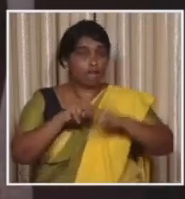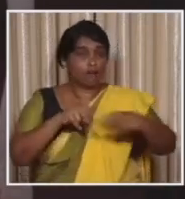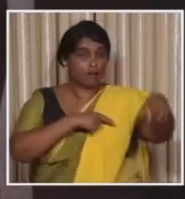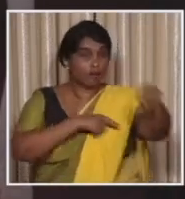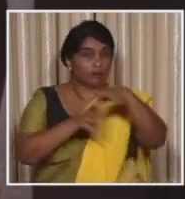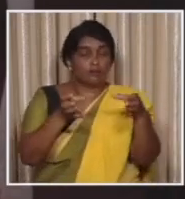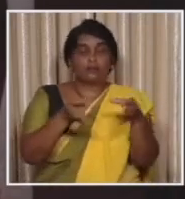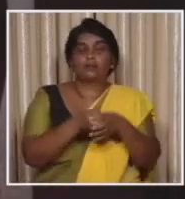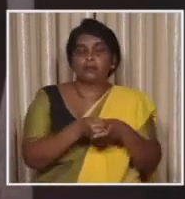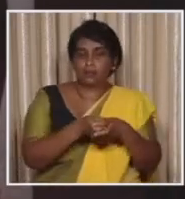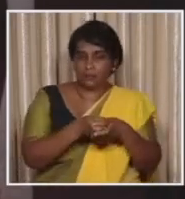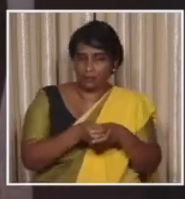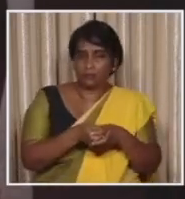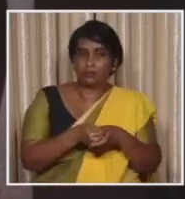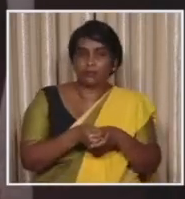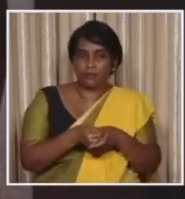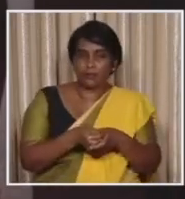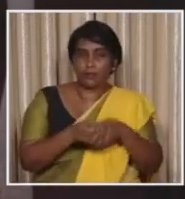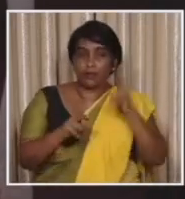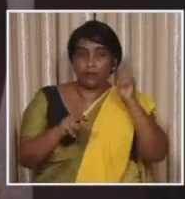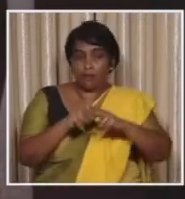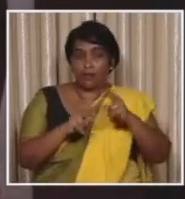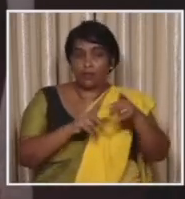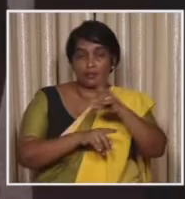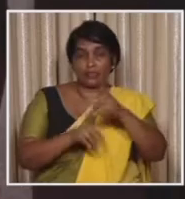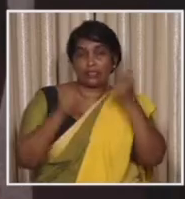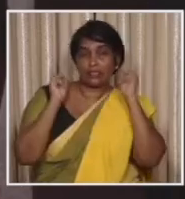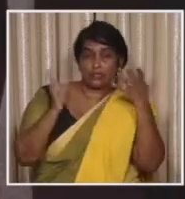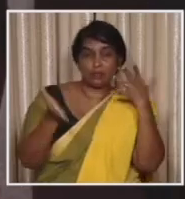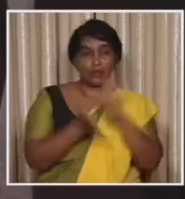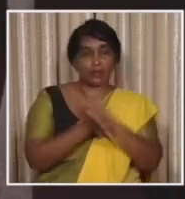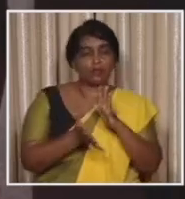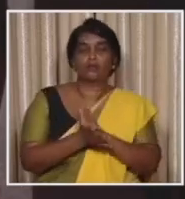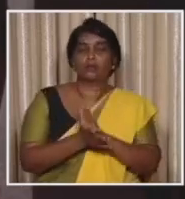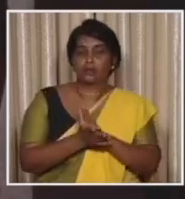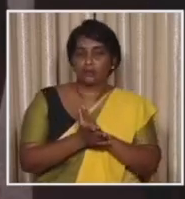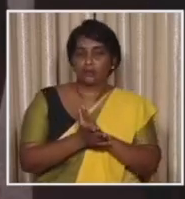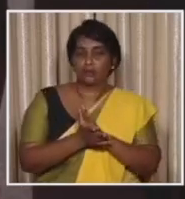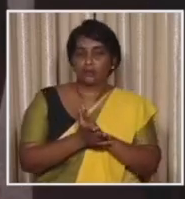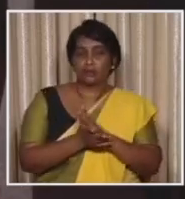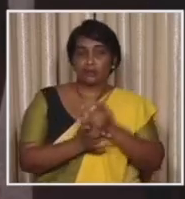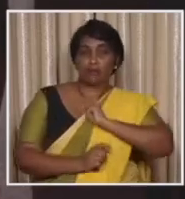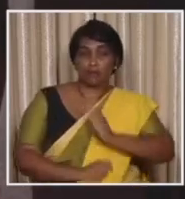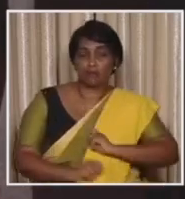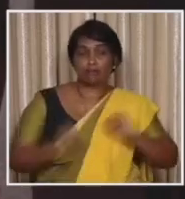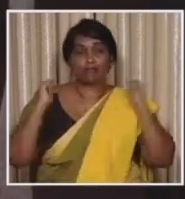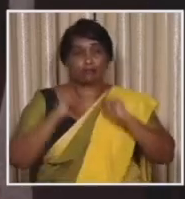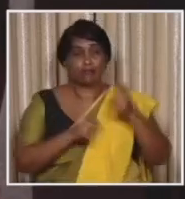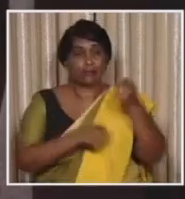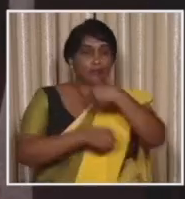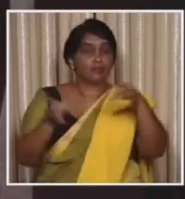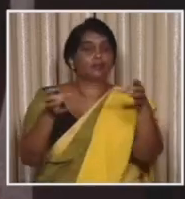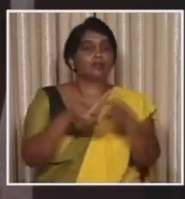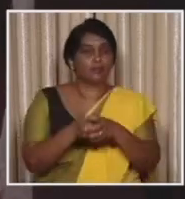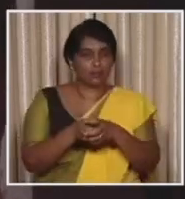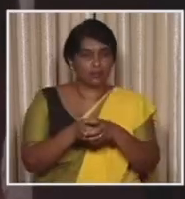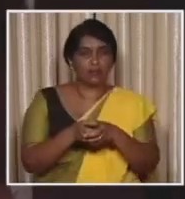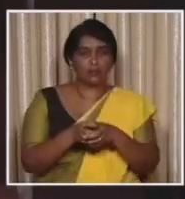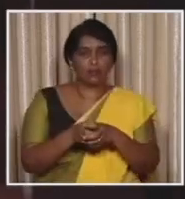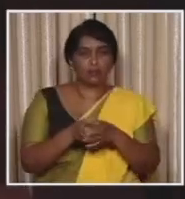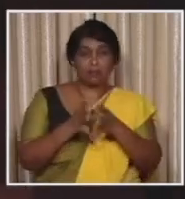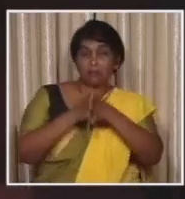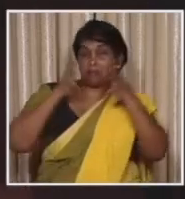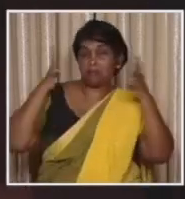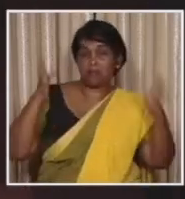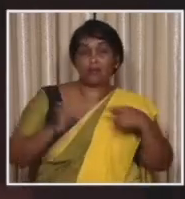සංඝ මේ ගජමිතුරු සැනකෙලි මේ ටයිකෝට්කාර සංගම්